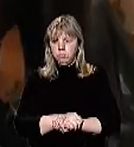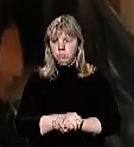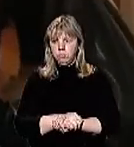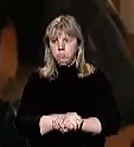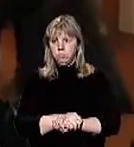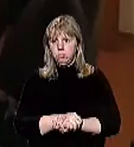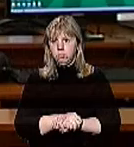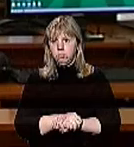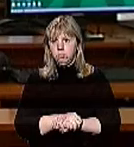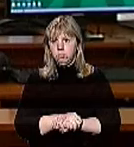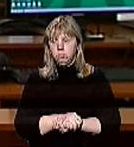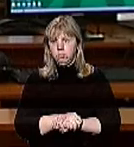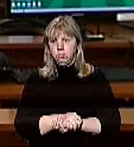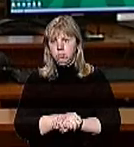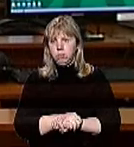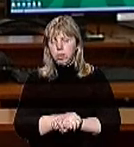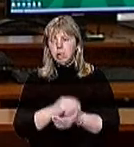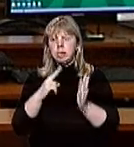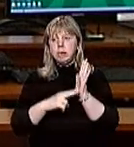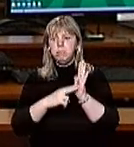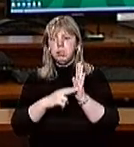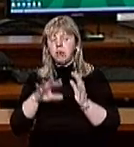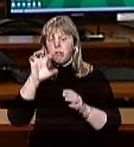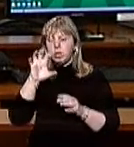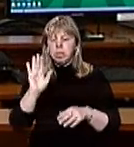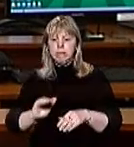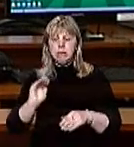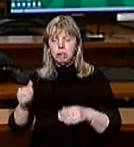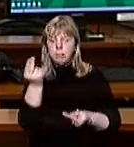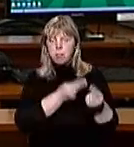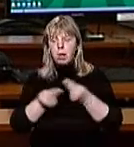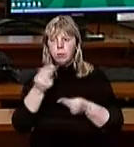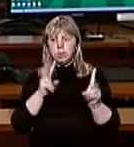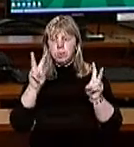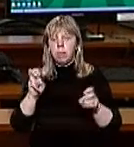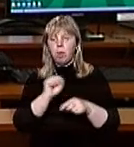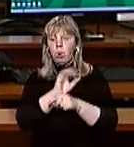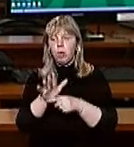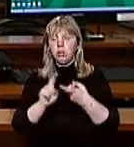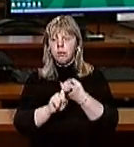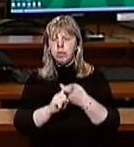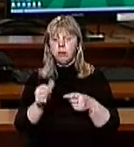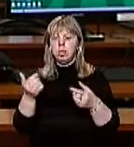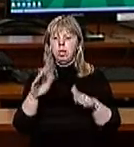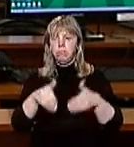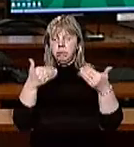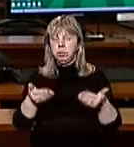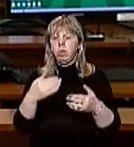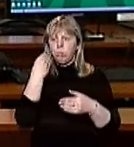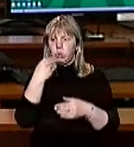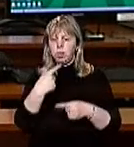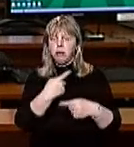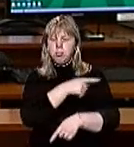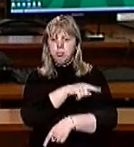Новини на Суспільному. 70 фотографій дитячих малюнків на тему коронавірусу представили в Ужгородській міській